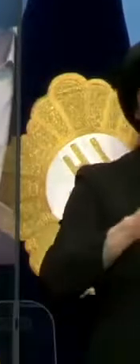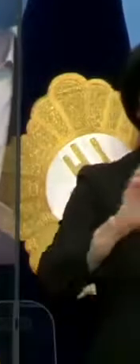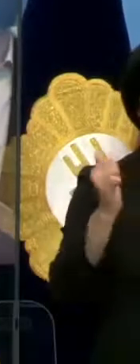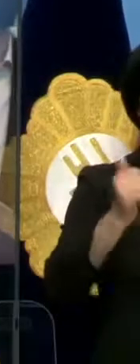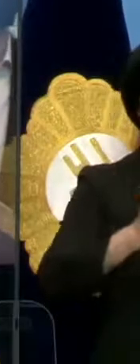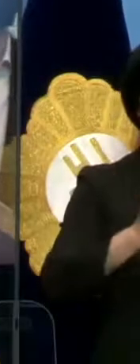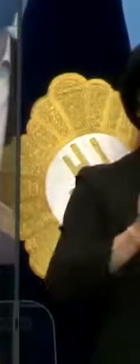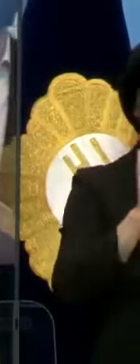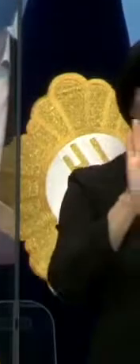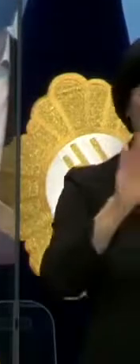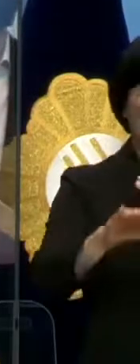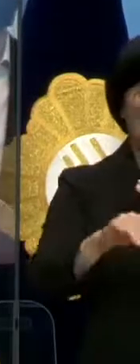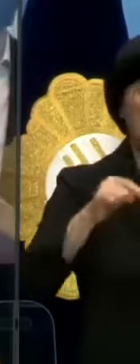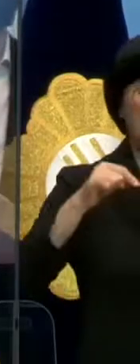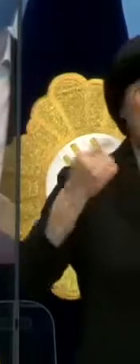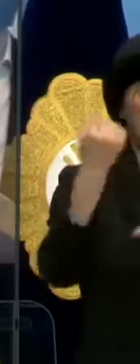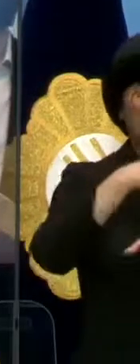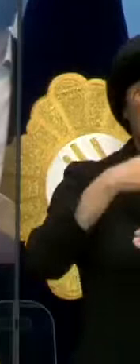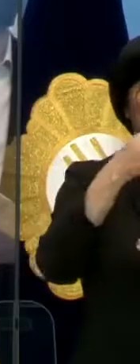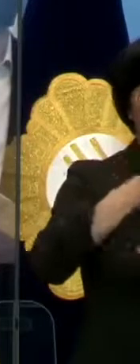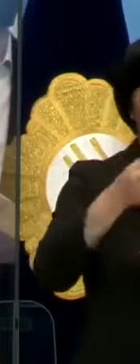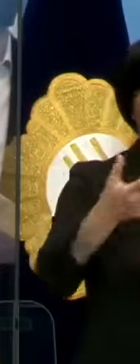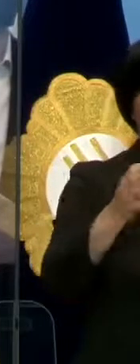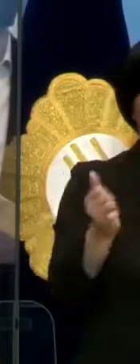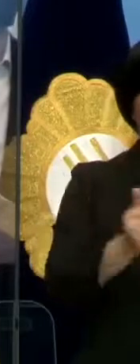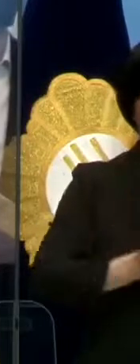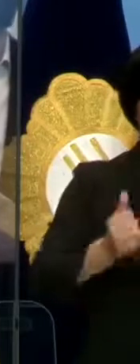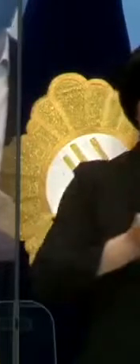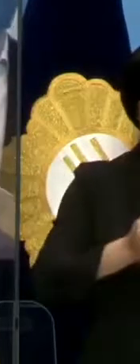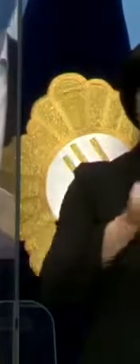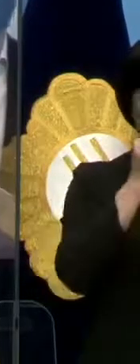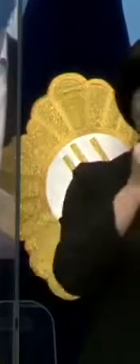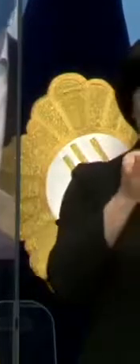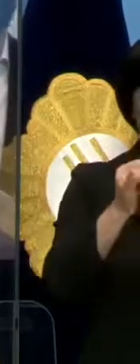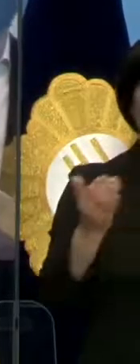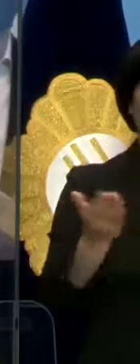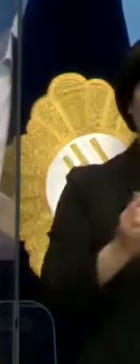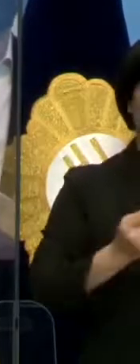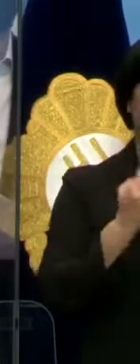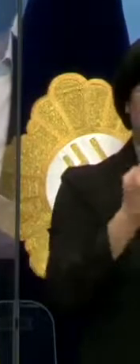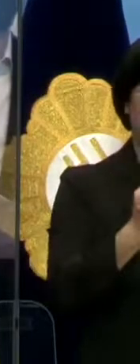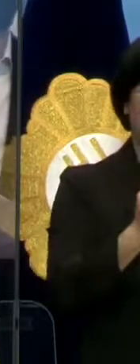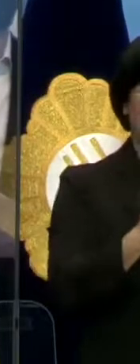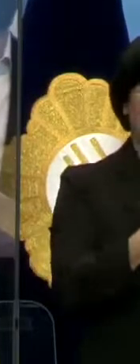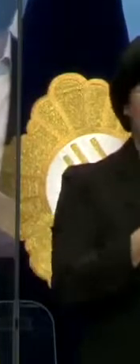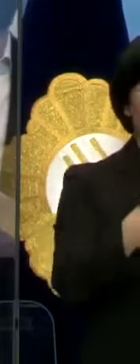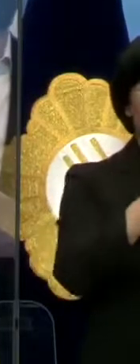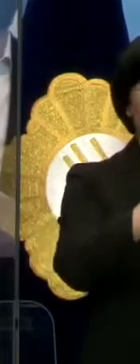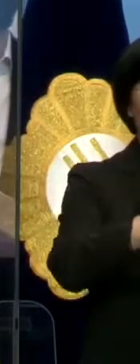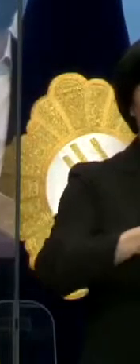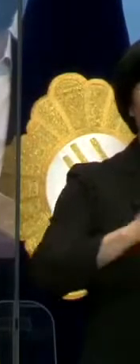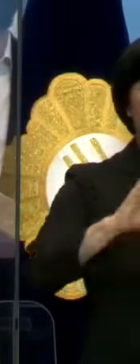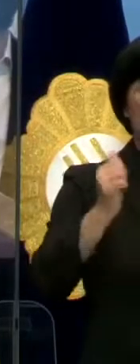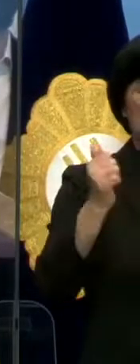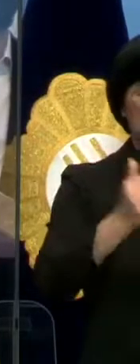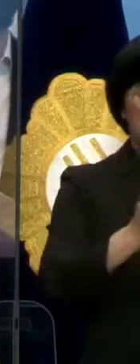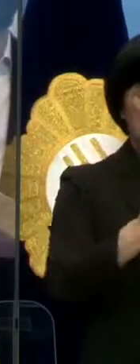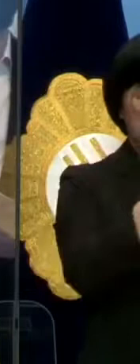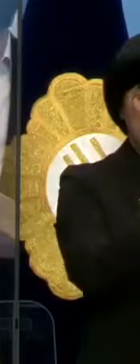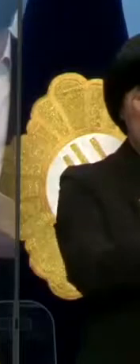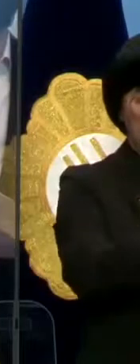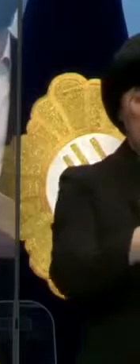후반기에 기획재정위원회에 있었고요. 조세소위에 있었습니다. 이 정기국회 중에 조세소위